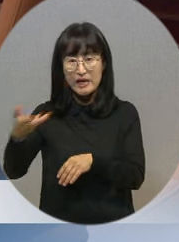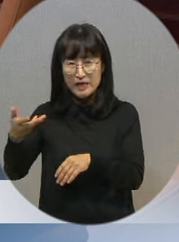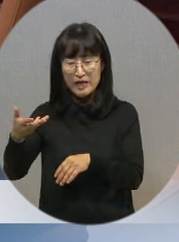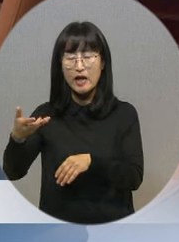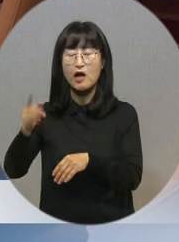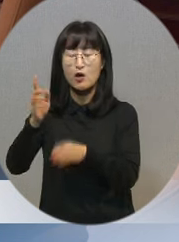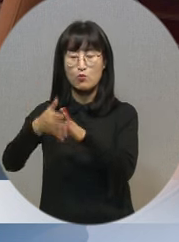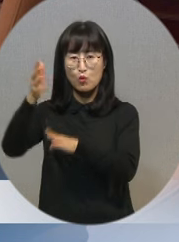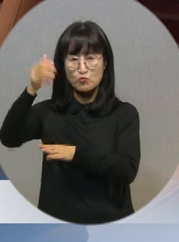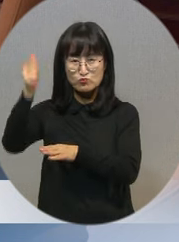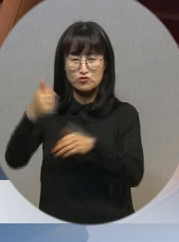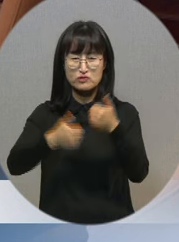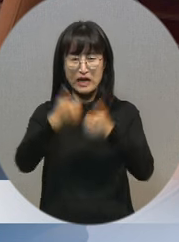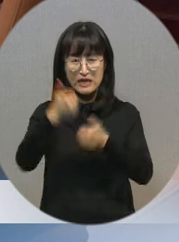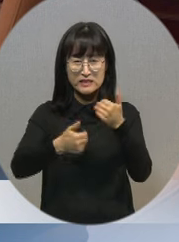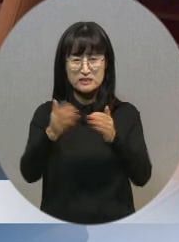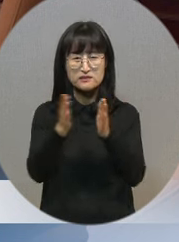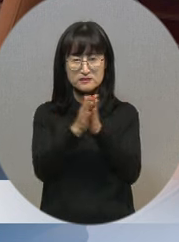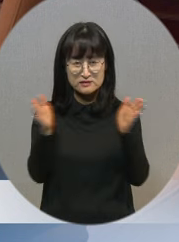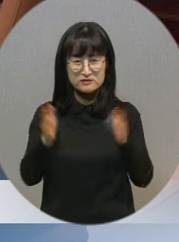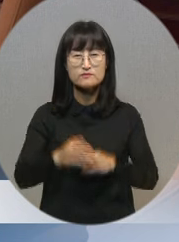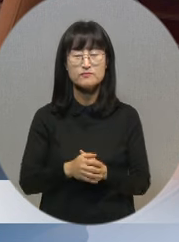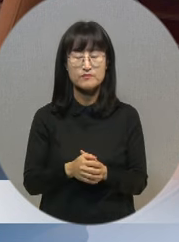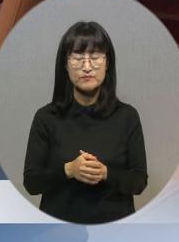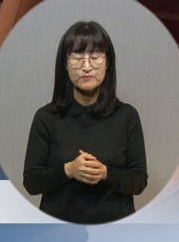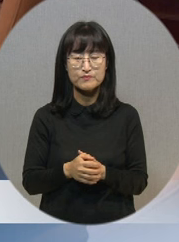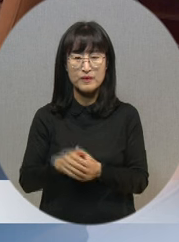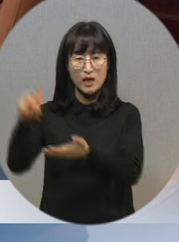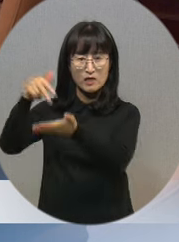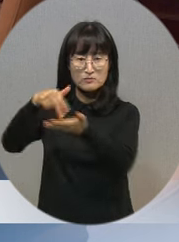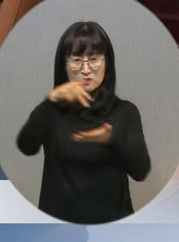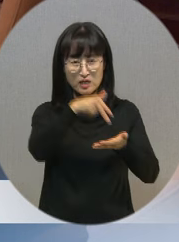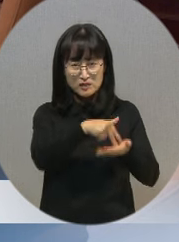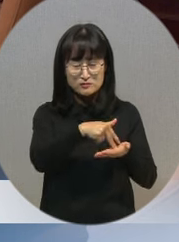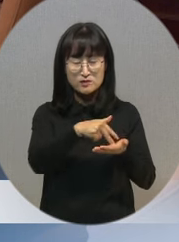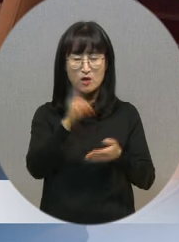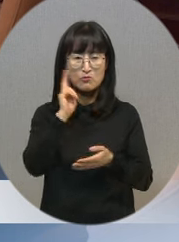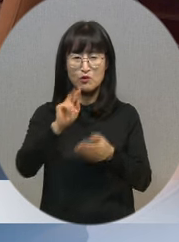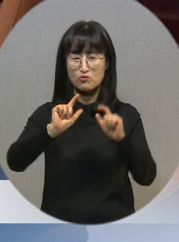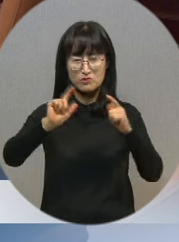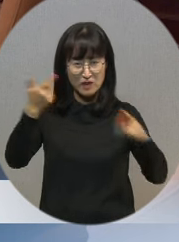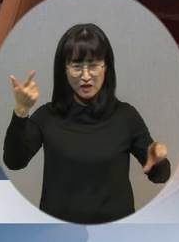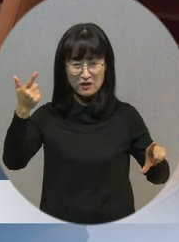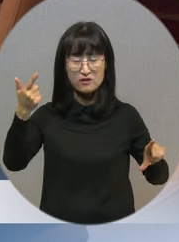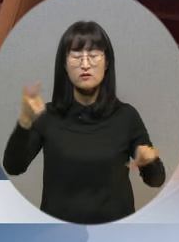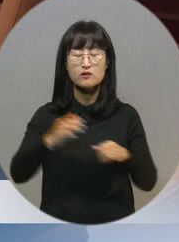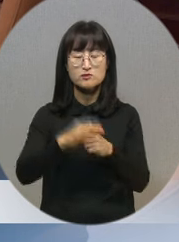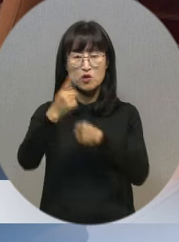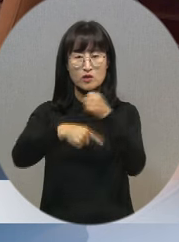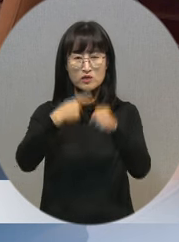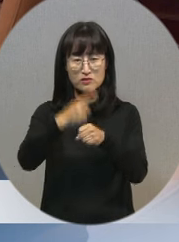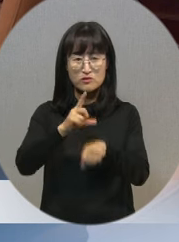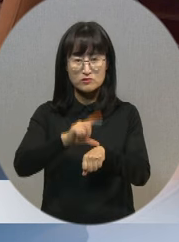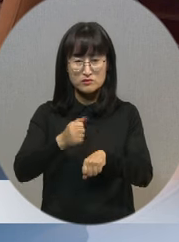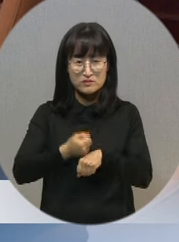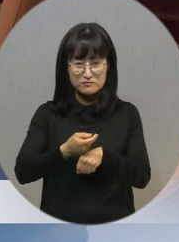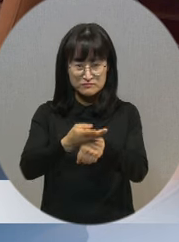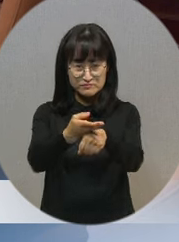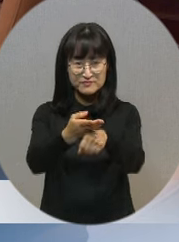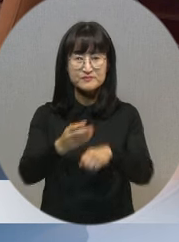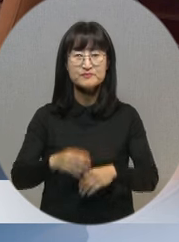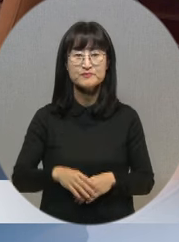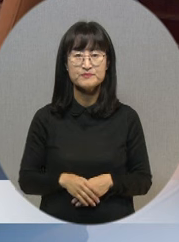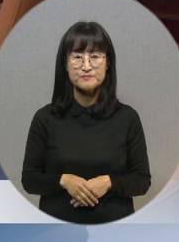이어지고 있습니다 양측의 입장 차이가 평행선을 그리고 있는 가운데 어느 덧 1년이라는 시간이